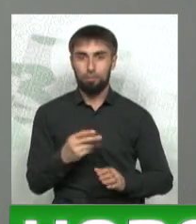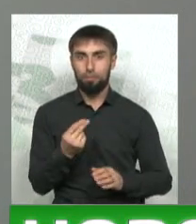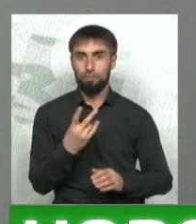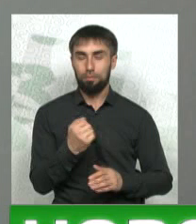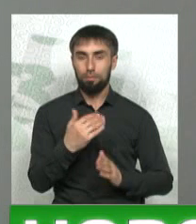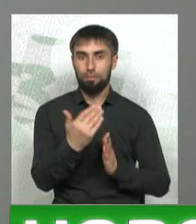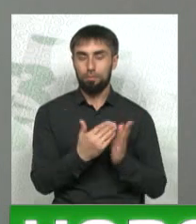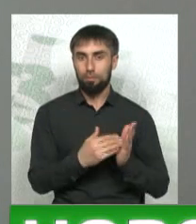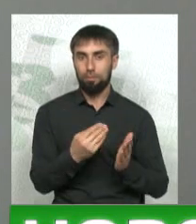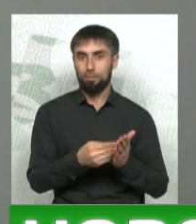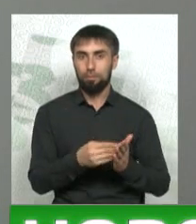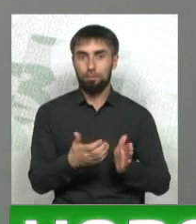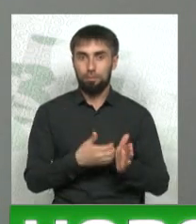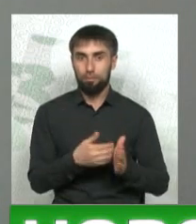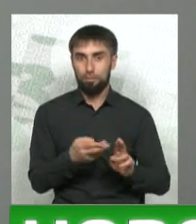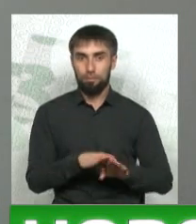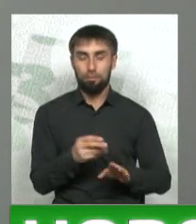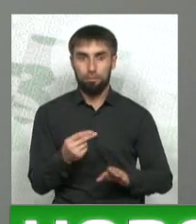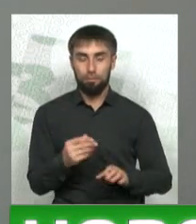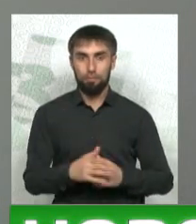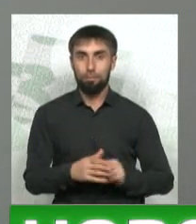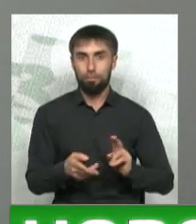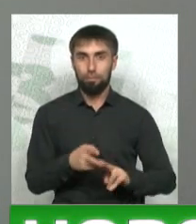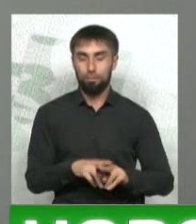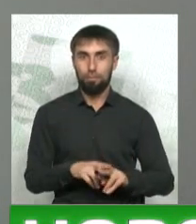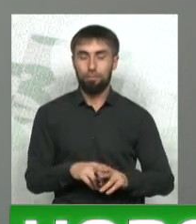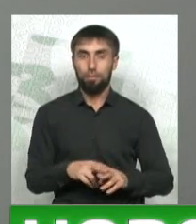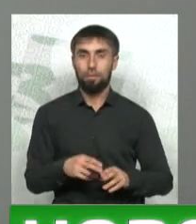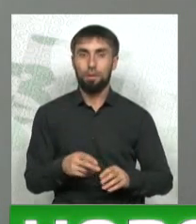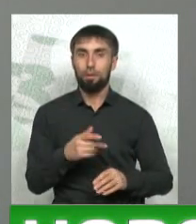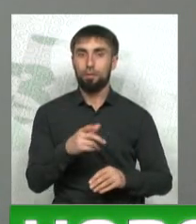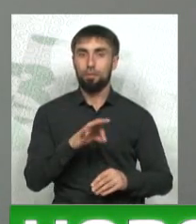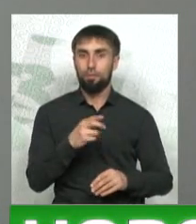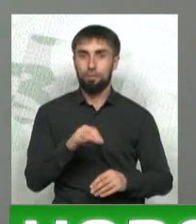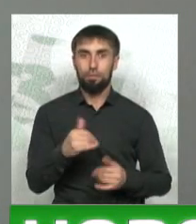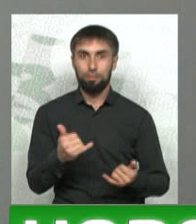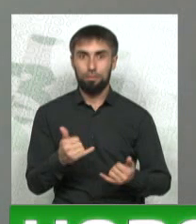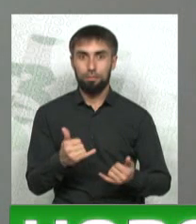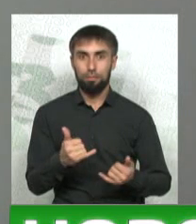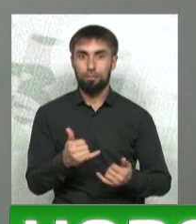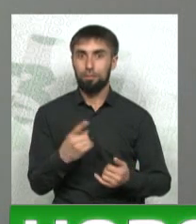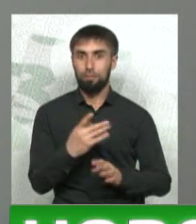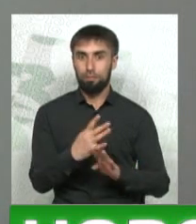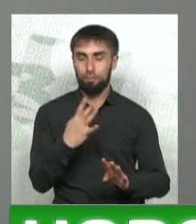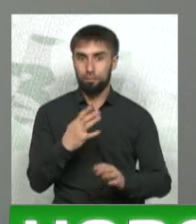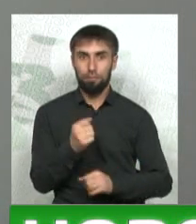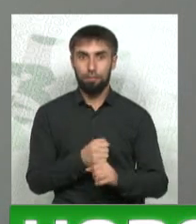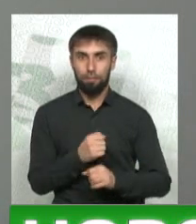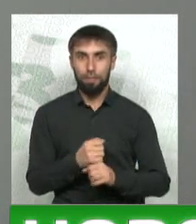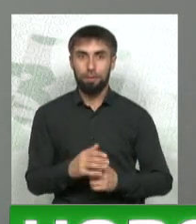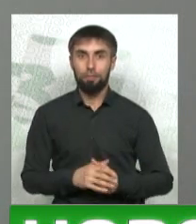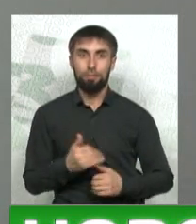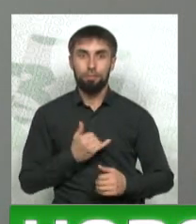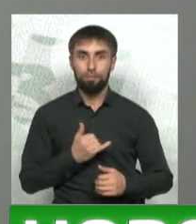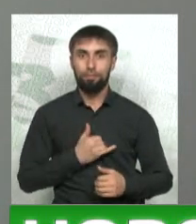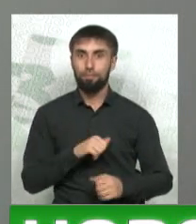на проект, в бюджете не хватает таких средств. Поэтому эти объекты сейчас как первоочередные разрабатываем. А у